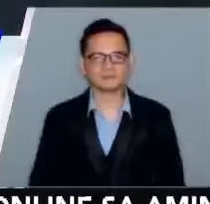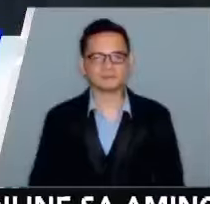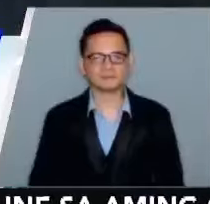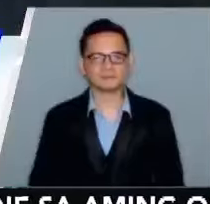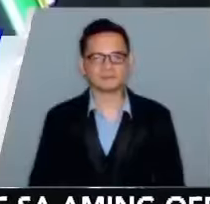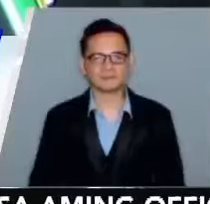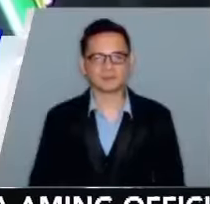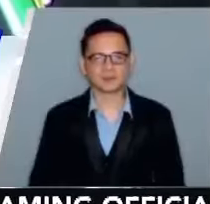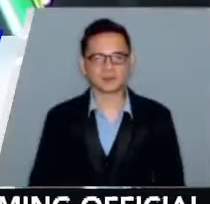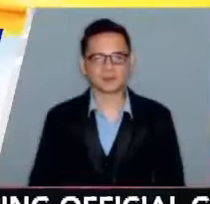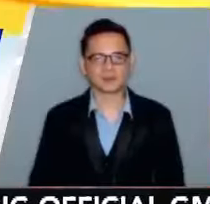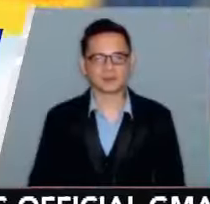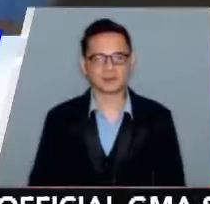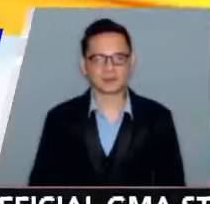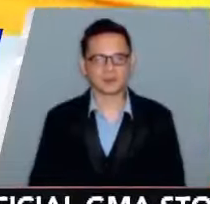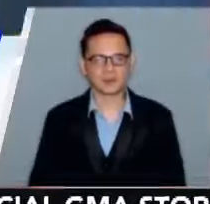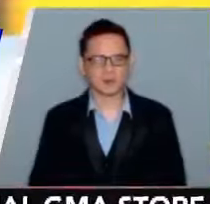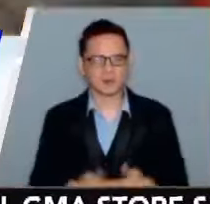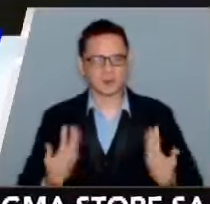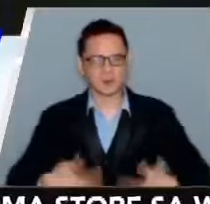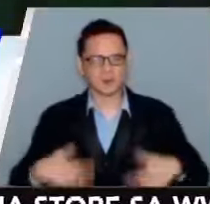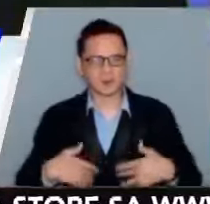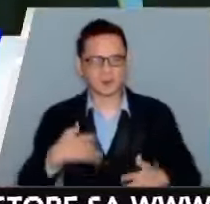Nakakatindig balahibong rides.